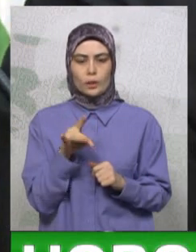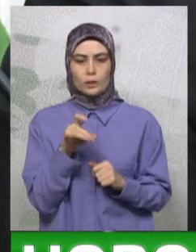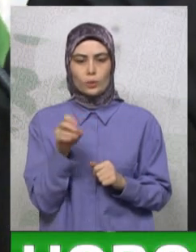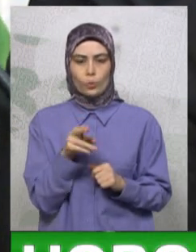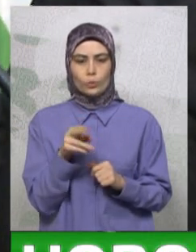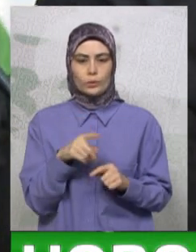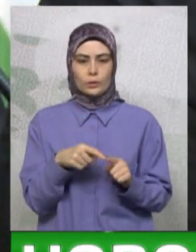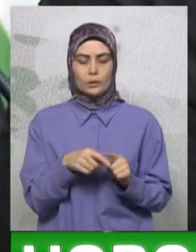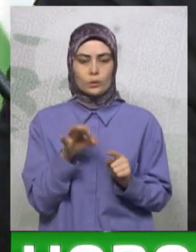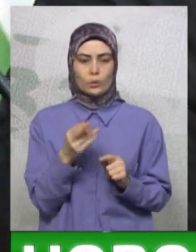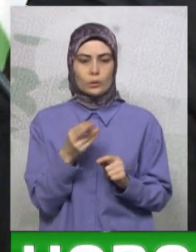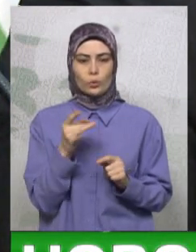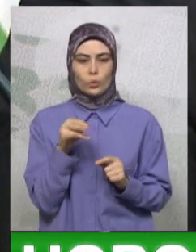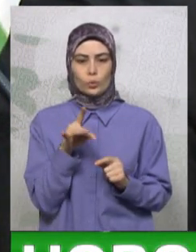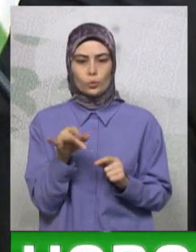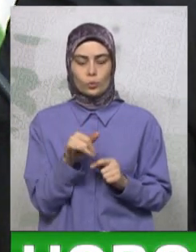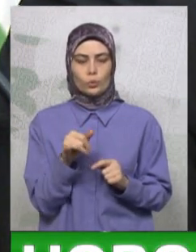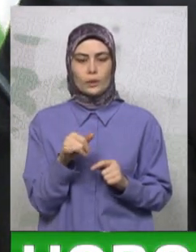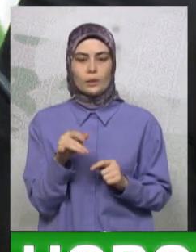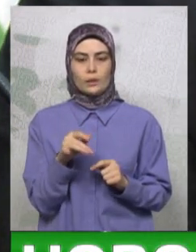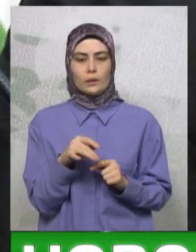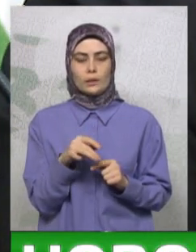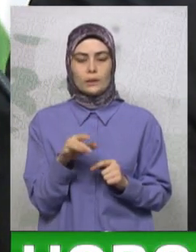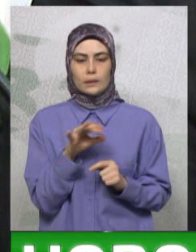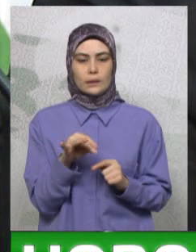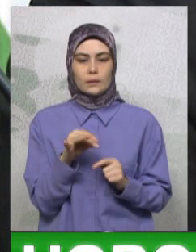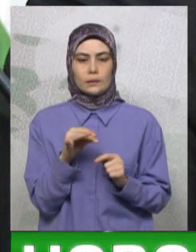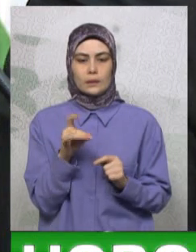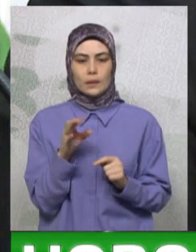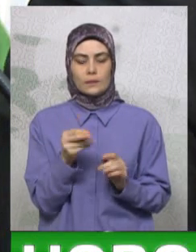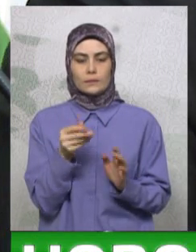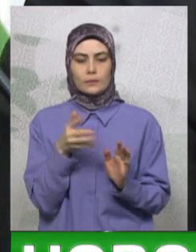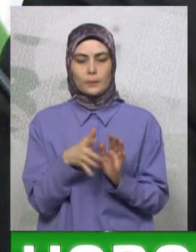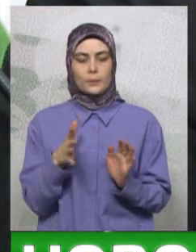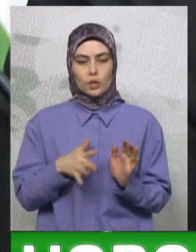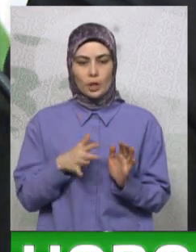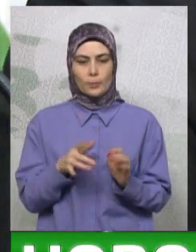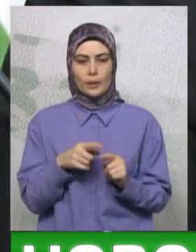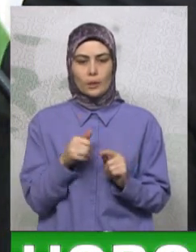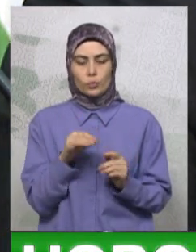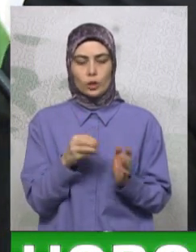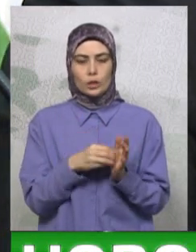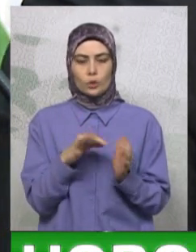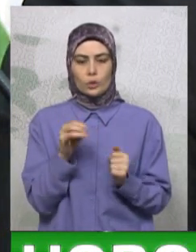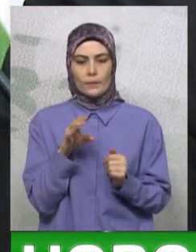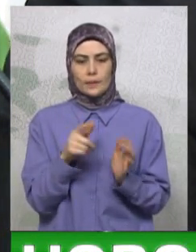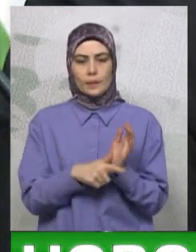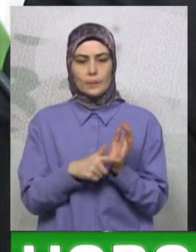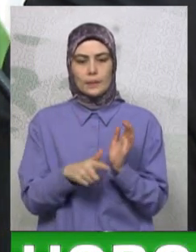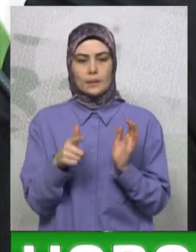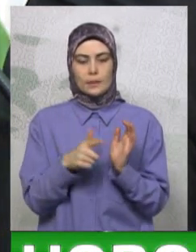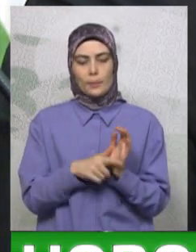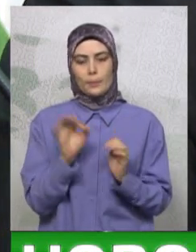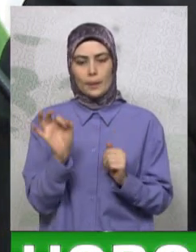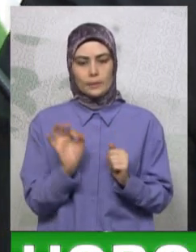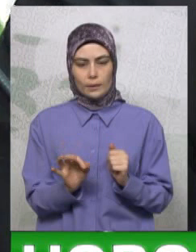на социально-культурную сферу, даже без учета тех средств, которые мы ожидаем, они уже составляют более